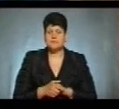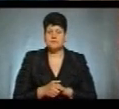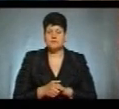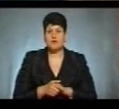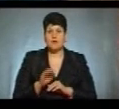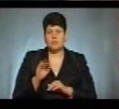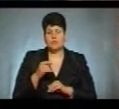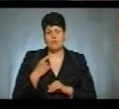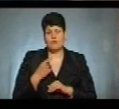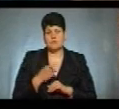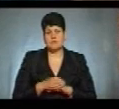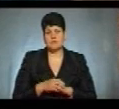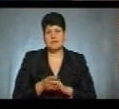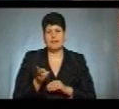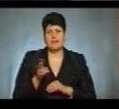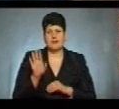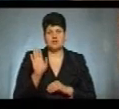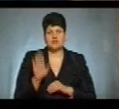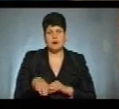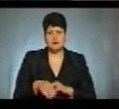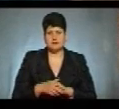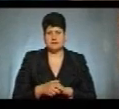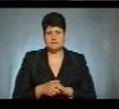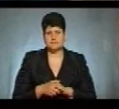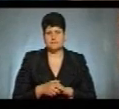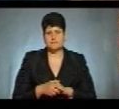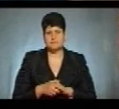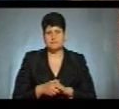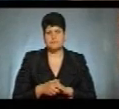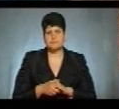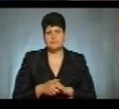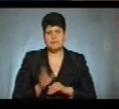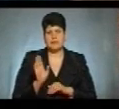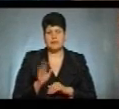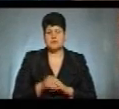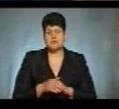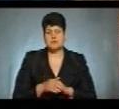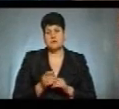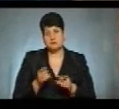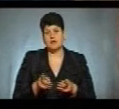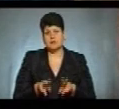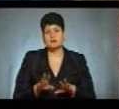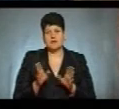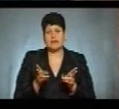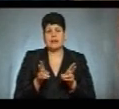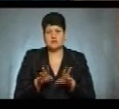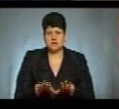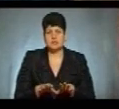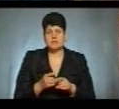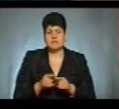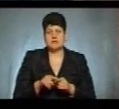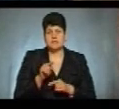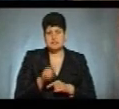тоді каже, лишайтеся, махну так Борко, як нині бачите. Лишайтеся. І так лишились